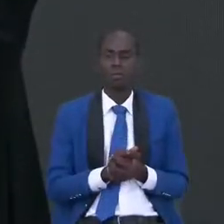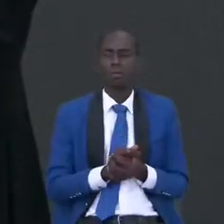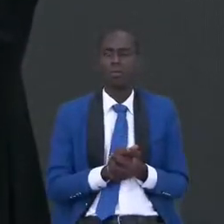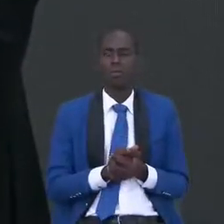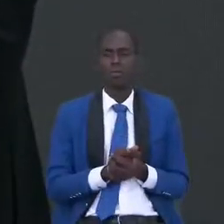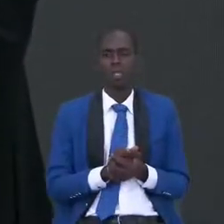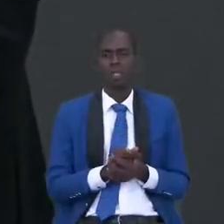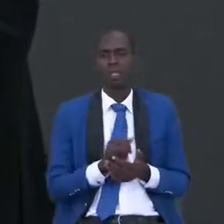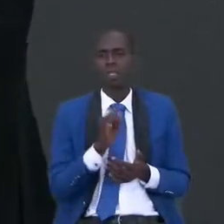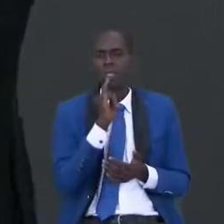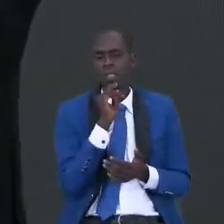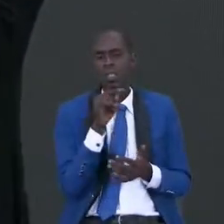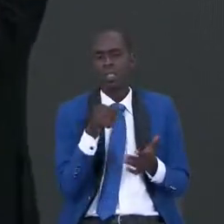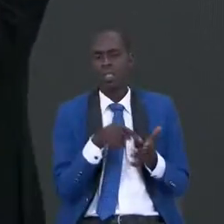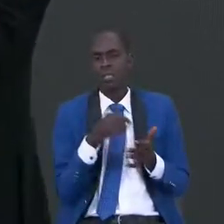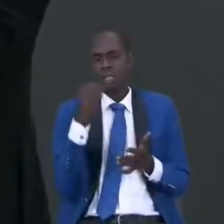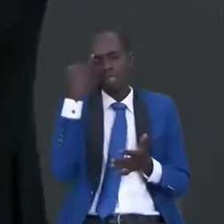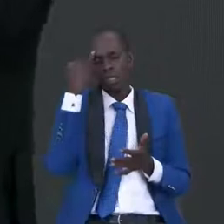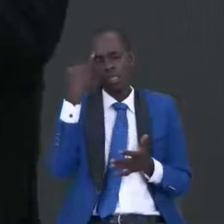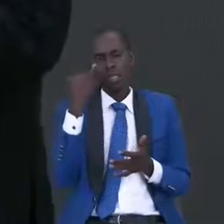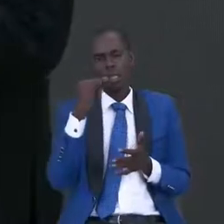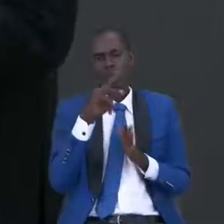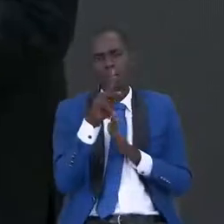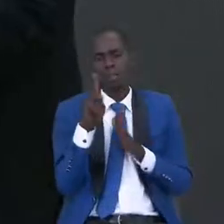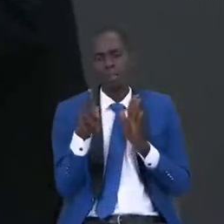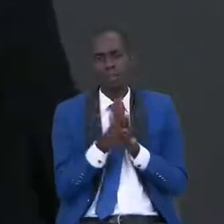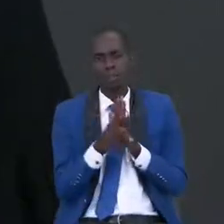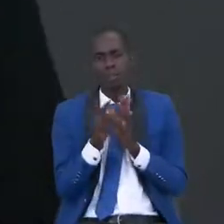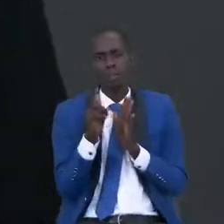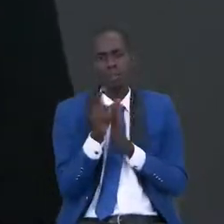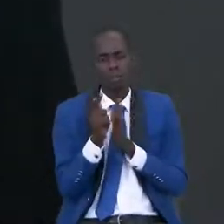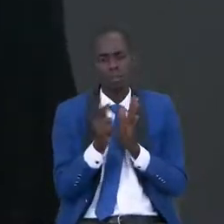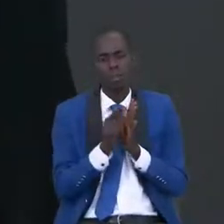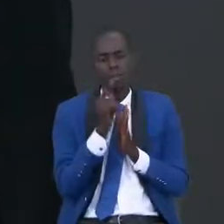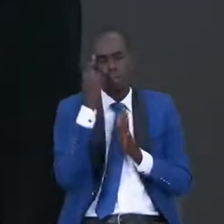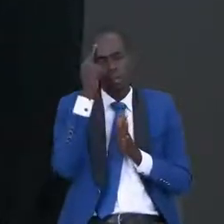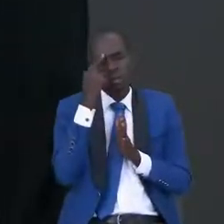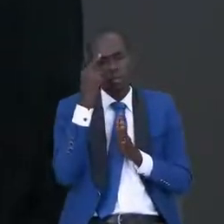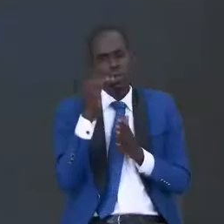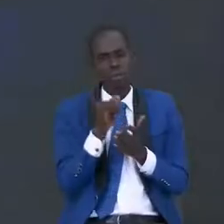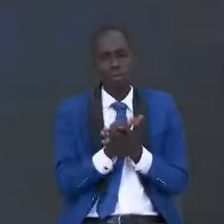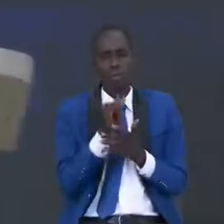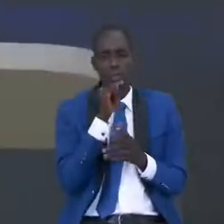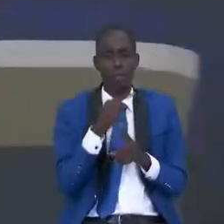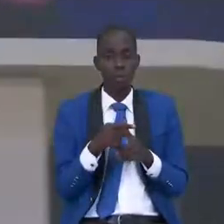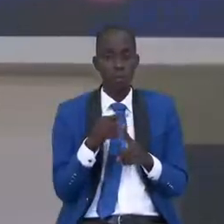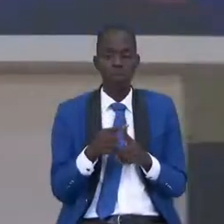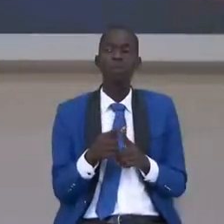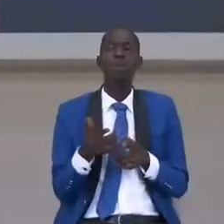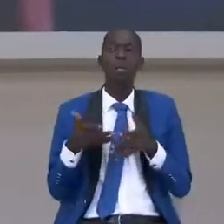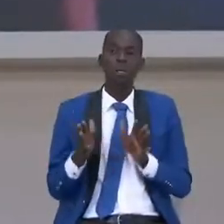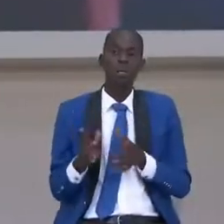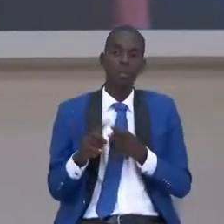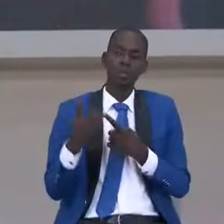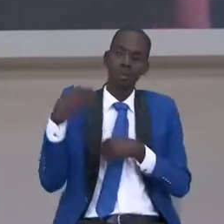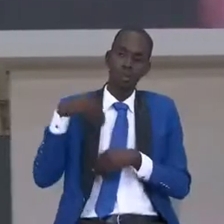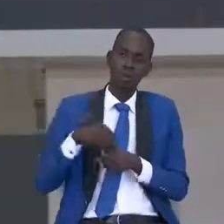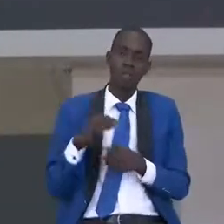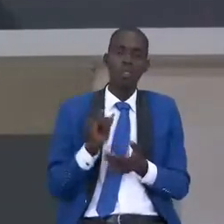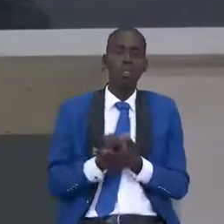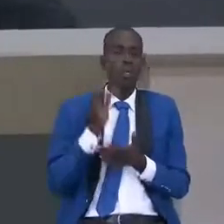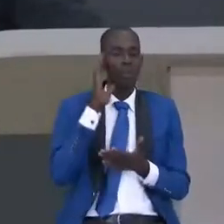idée, une politique? Est-ce que c'est une déclaration de foi? Alors entrez. Et ta foi est en train de s'accroître chaque